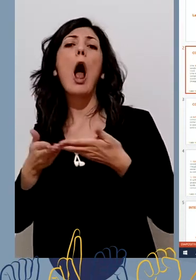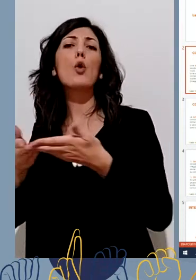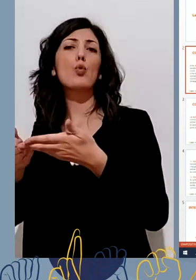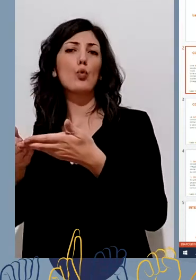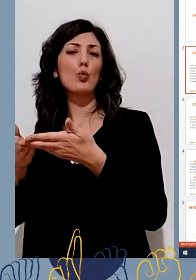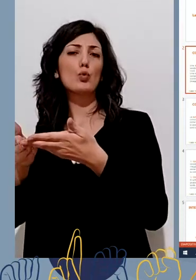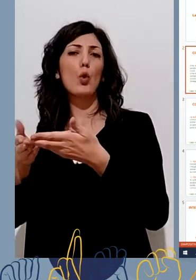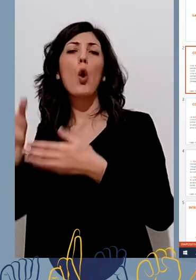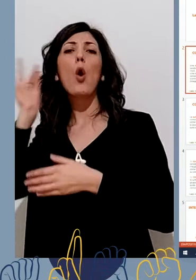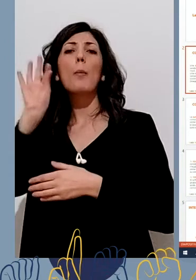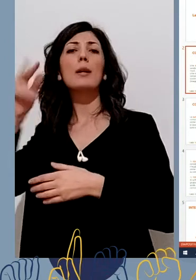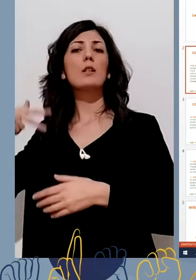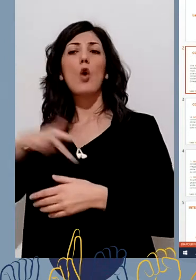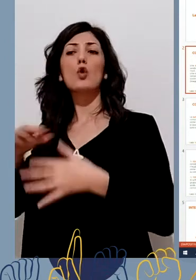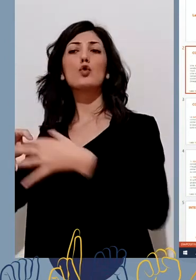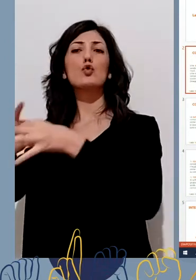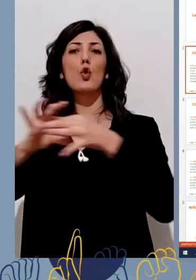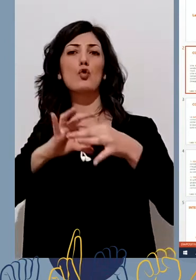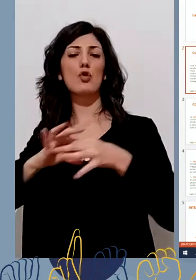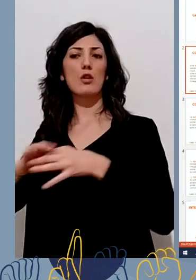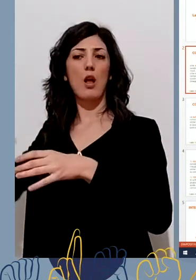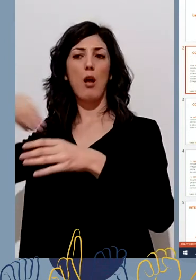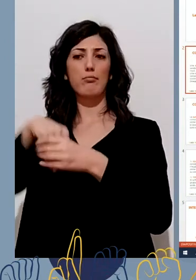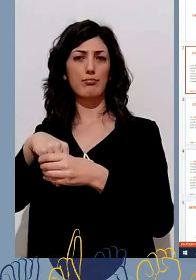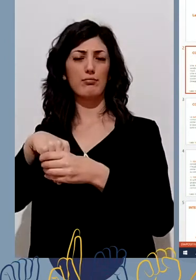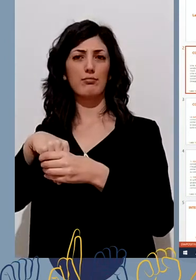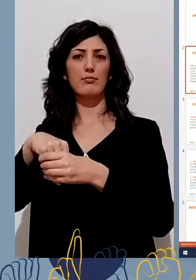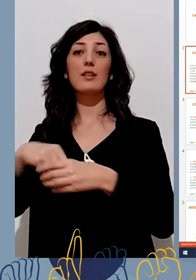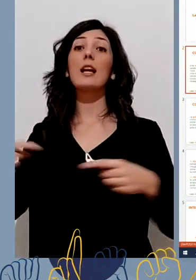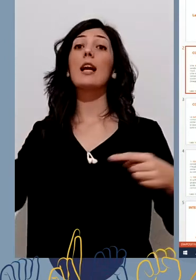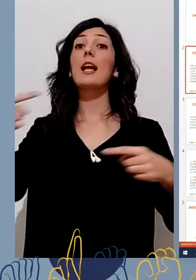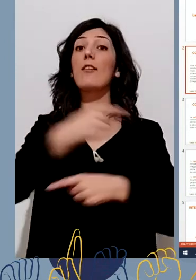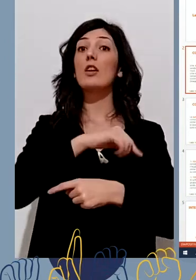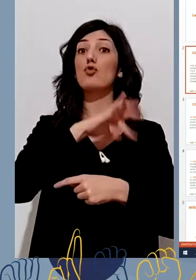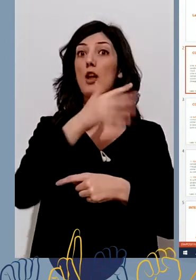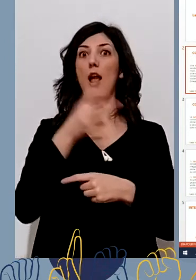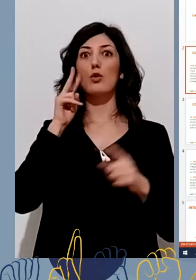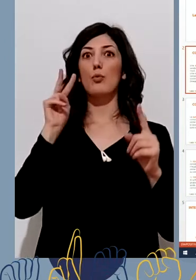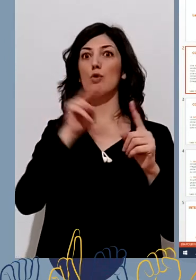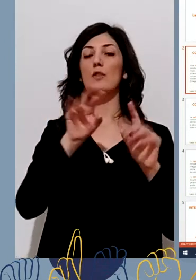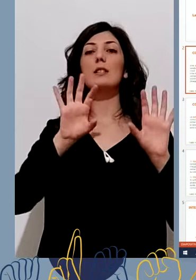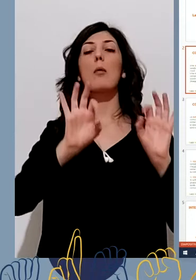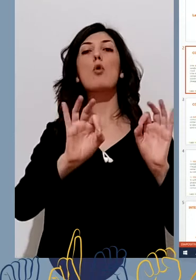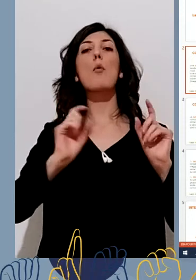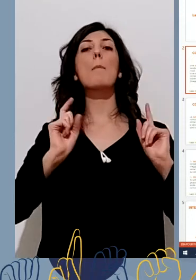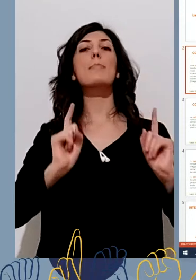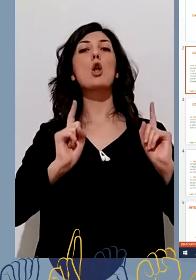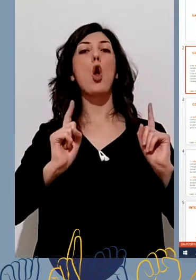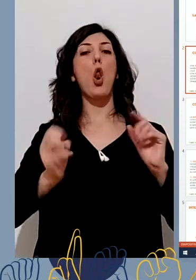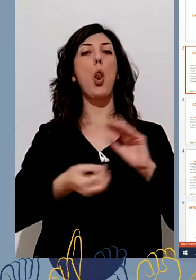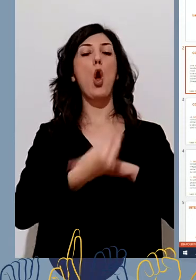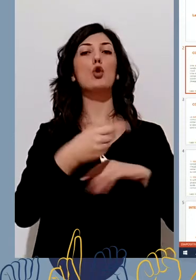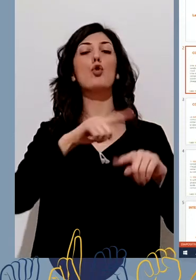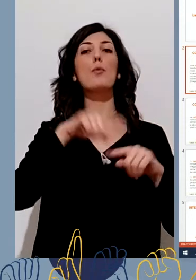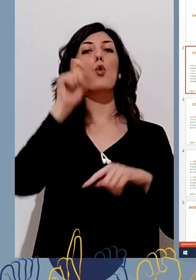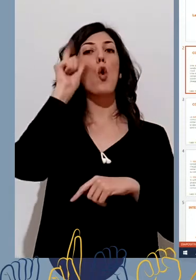società diciamo impone. Mentre ci sta un altro punto di vista, che è quello biologico-culturale. Cioè il sordo appartiene